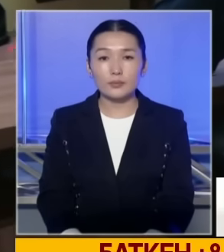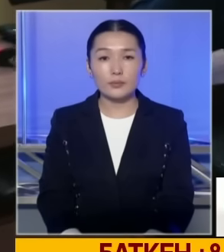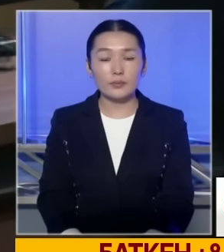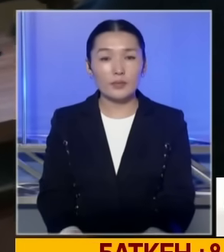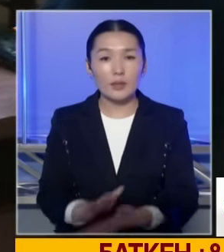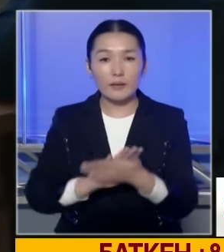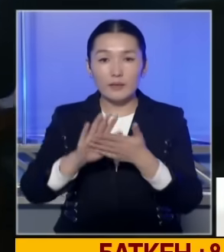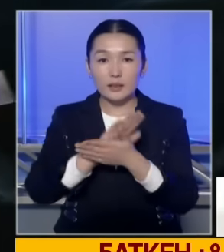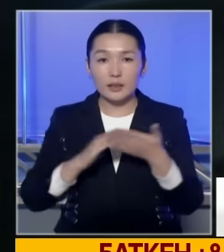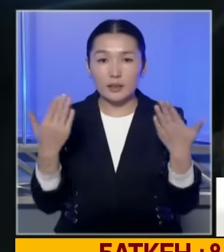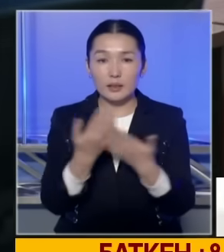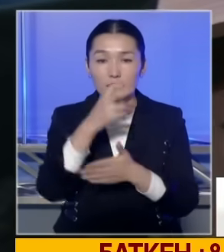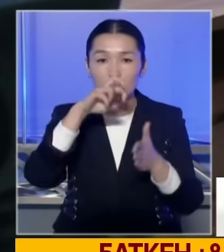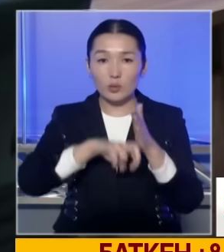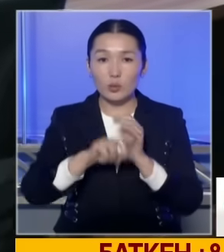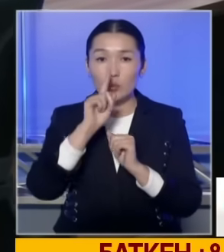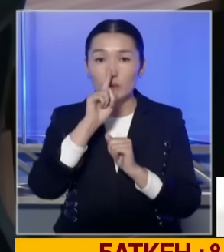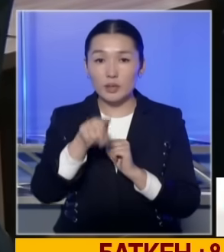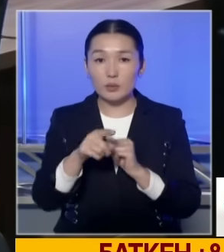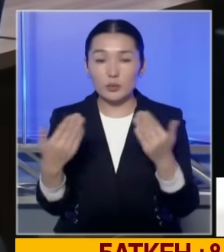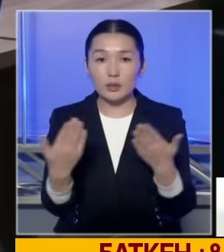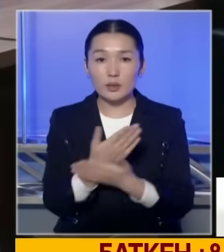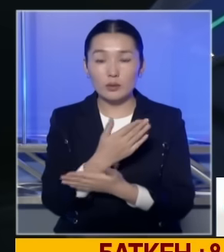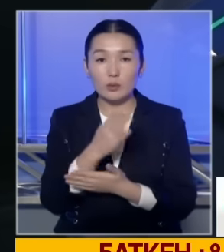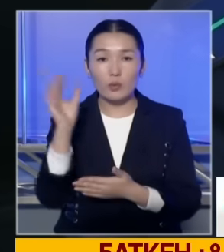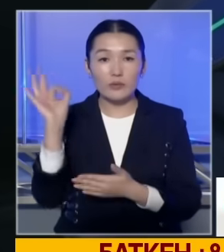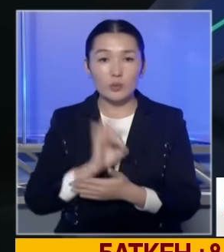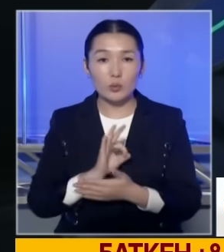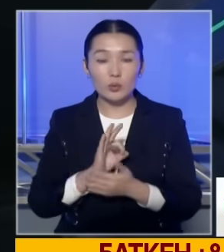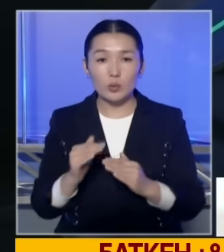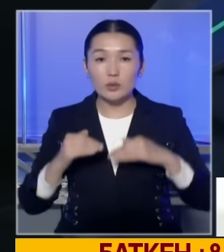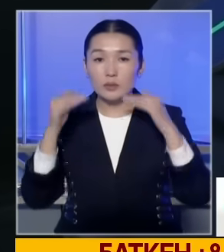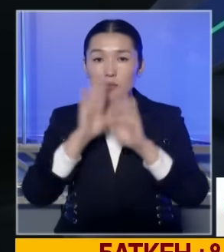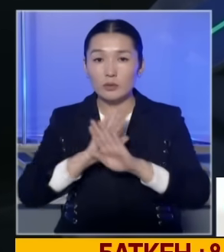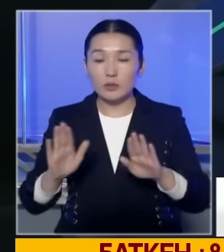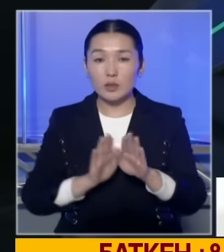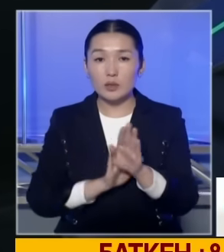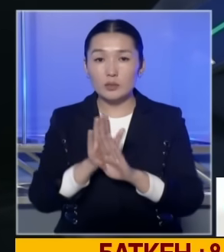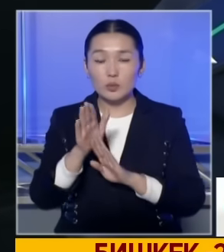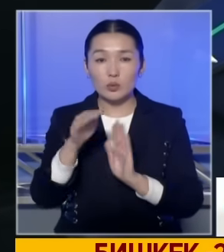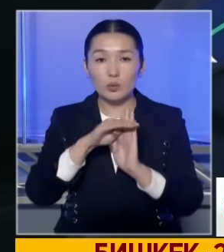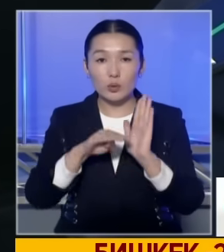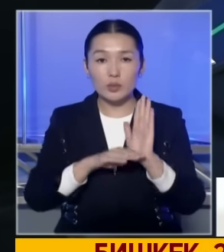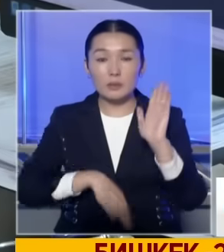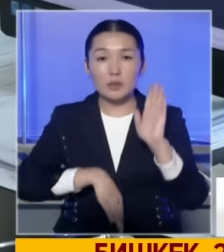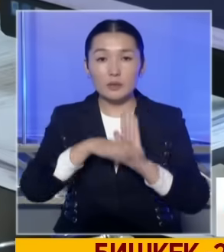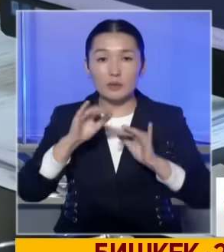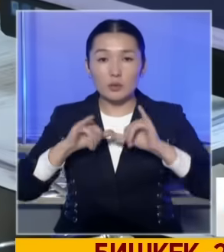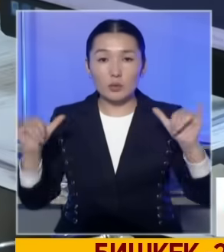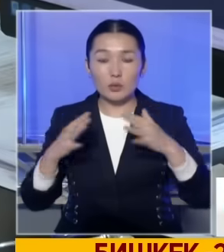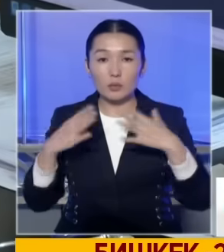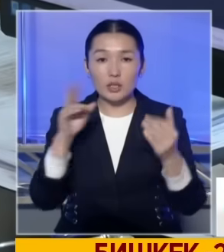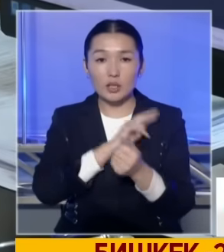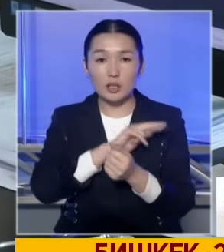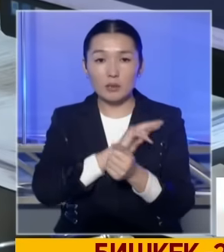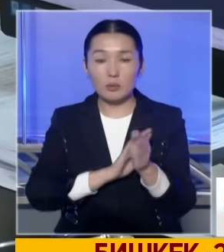Эч кандай жаңы салыктар киргизилбей жана салыктык чендер көтөрүлбөй туруп, бүтүндөй системаны оптималдаштыруу жана өркүндөтүү боюнча чоң иштер